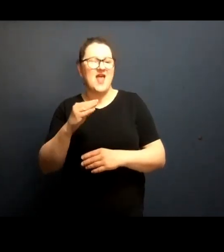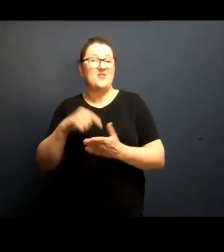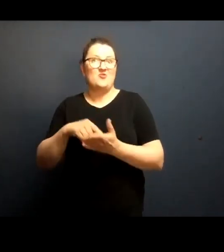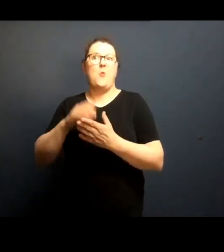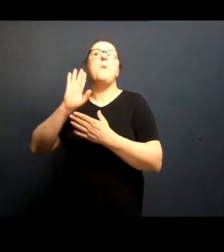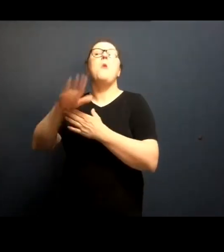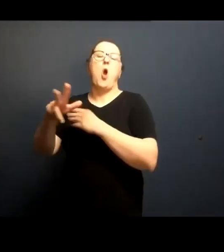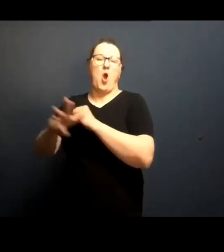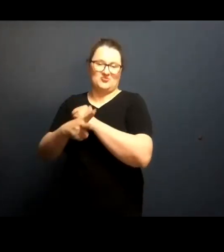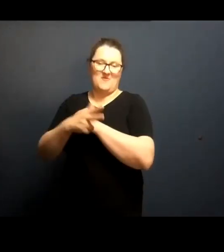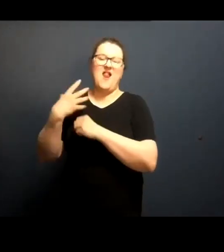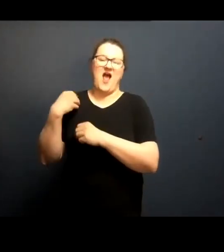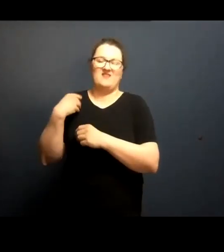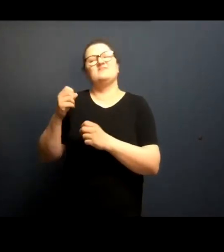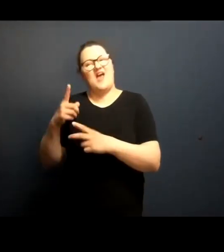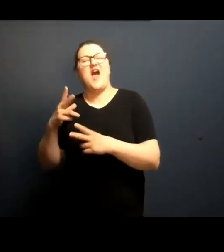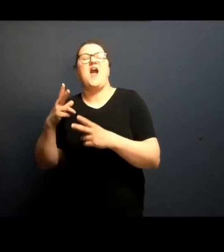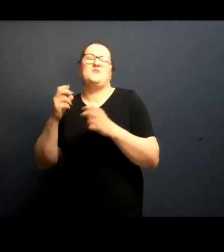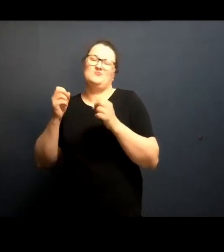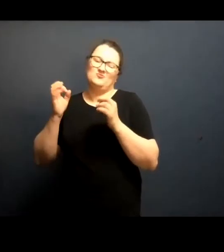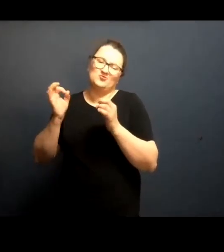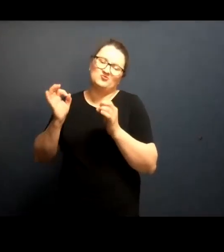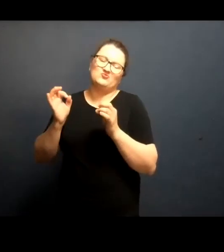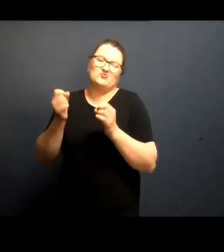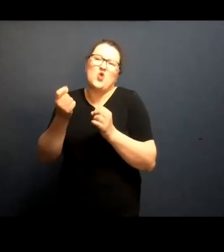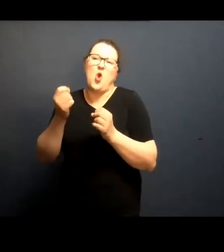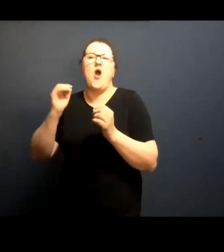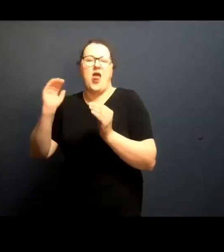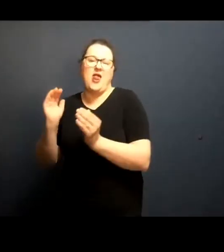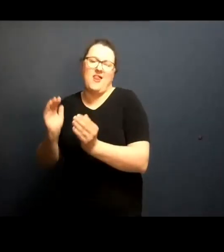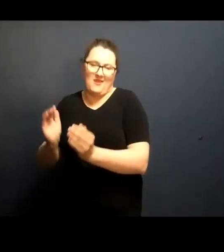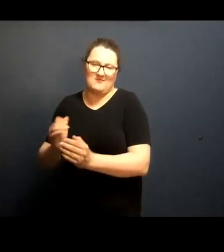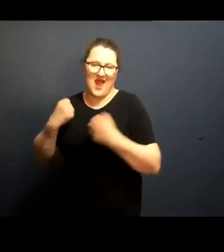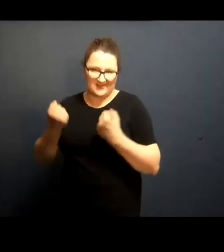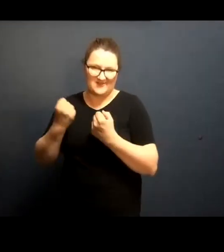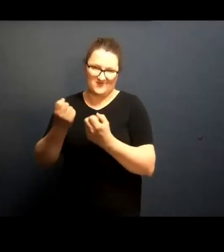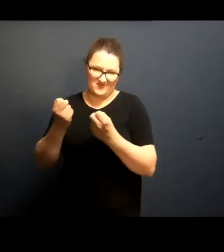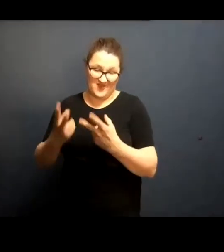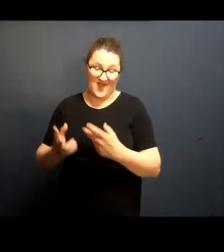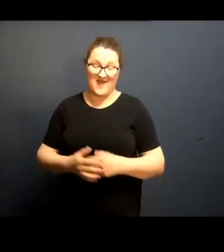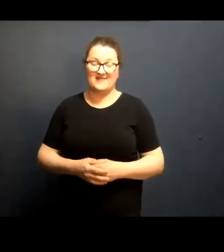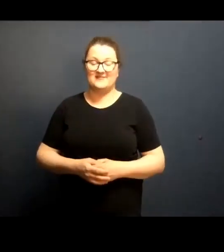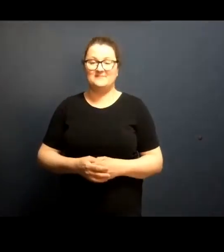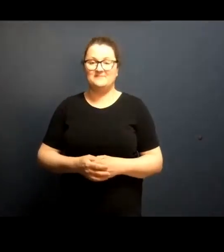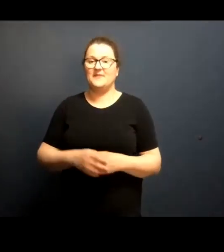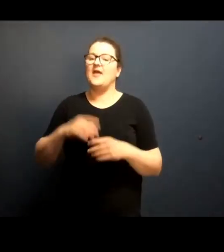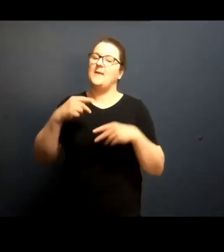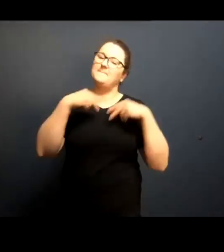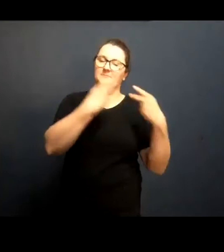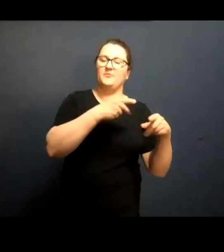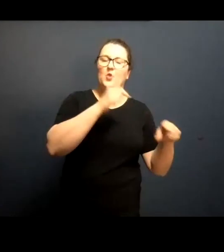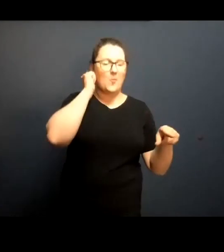coś dzieje się być może takiego, że zaprzestajemy tej aktywności. Wracamy do kobiet.